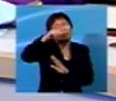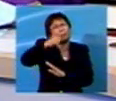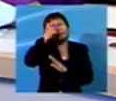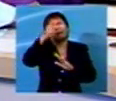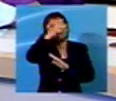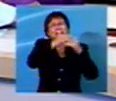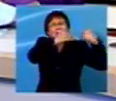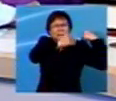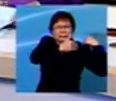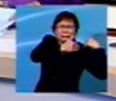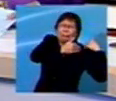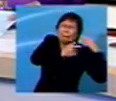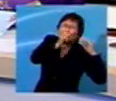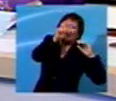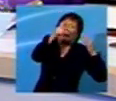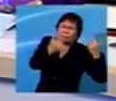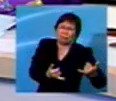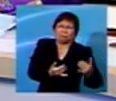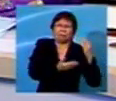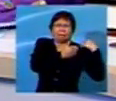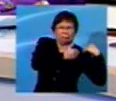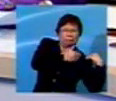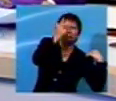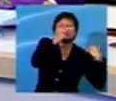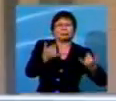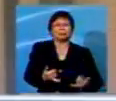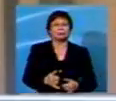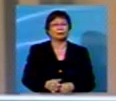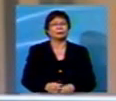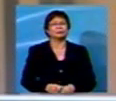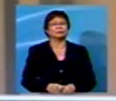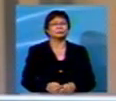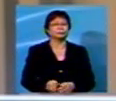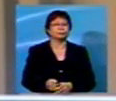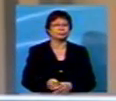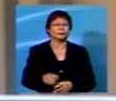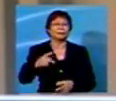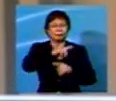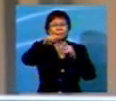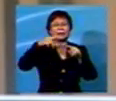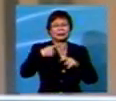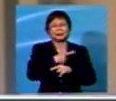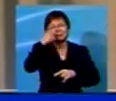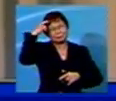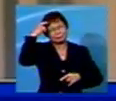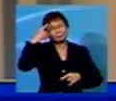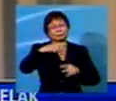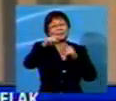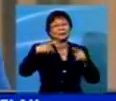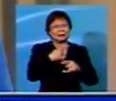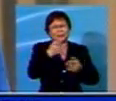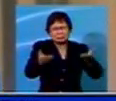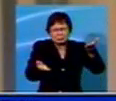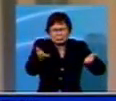menanggung kos yang semakin tinggi itulah bila kita menimbangkan